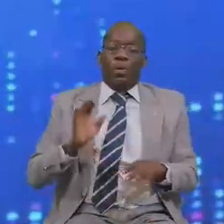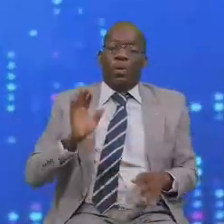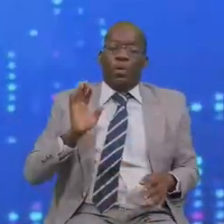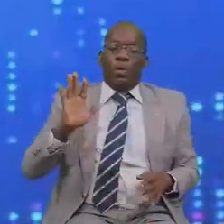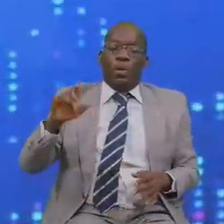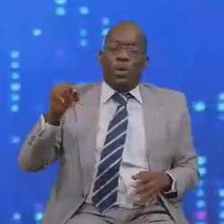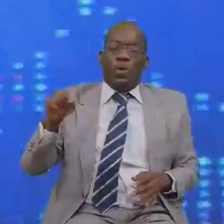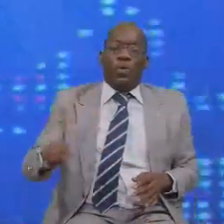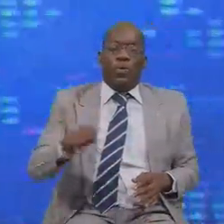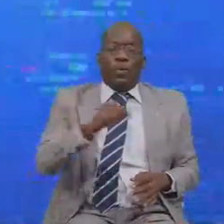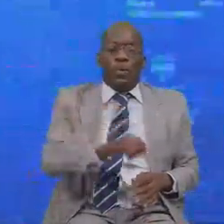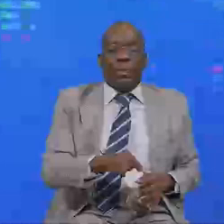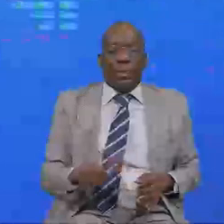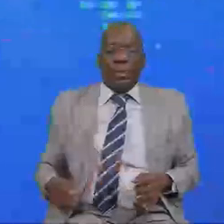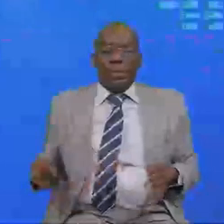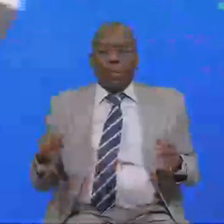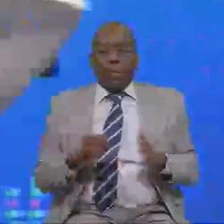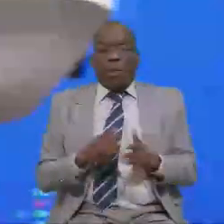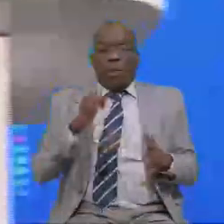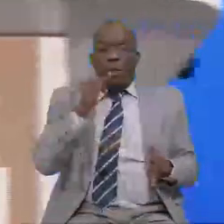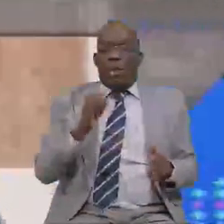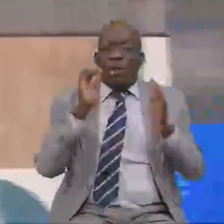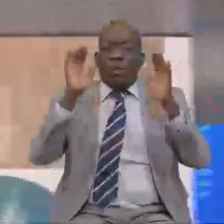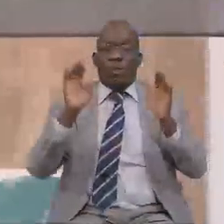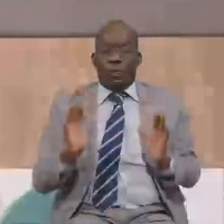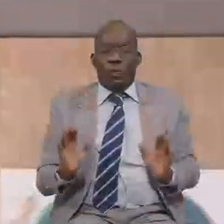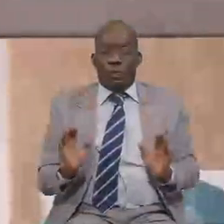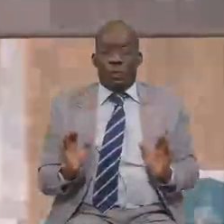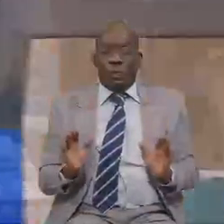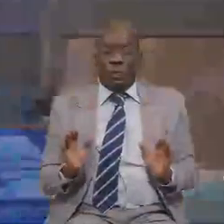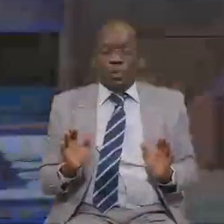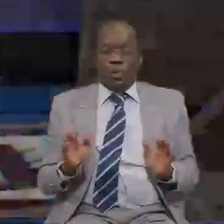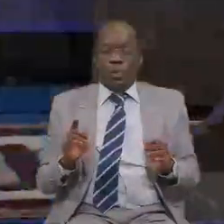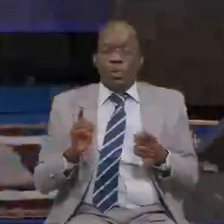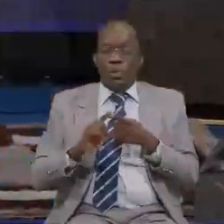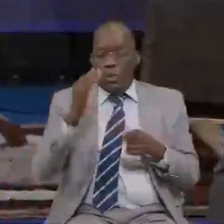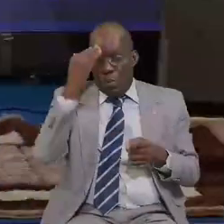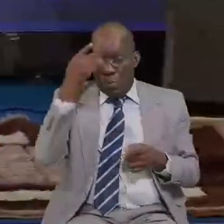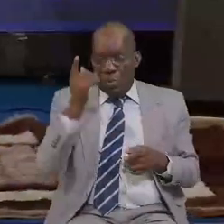Lève-toi sur tes pieds. C'est merveilleux de connaître les commandements du Seigneur.